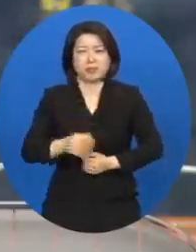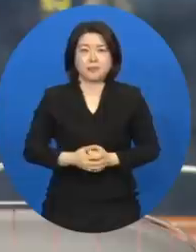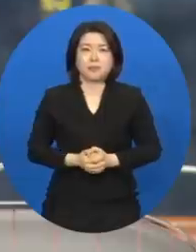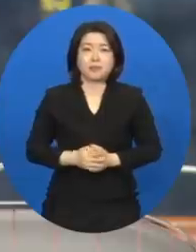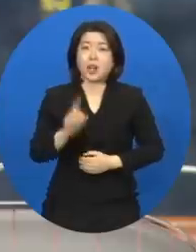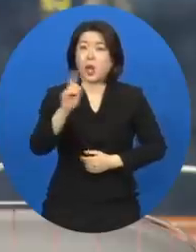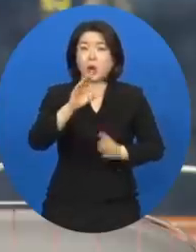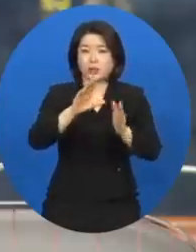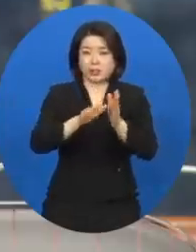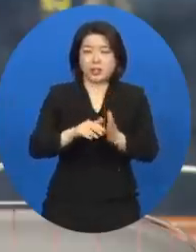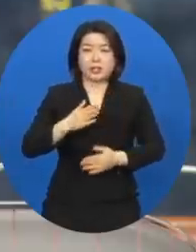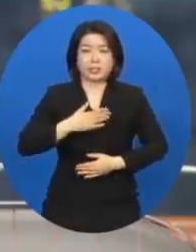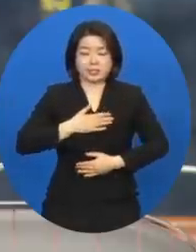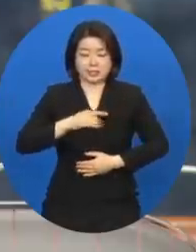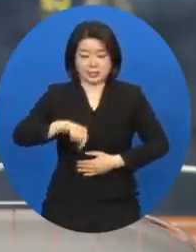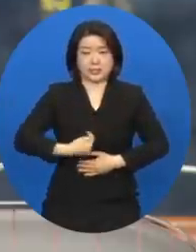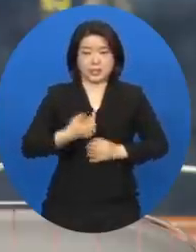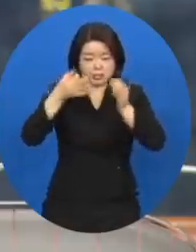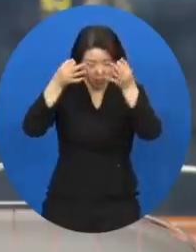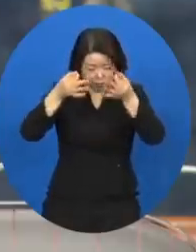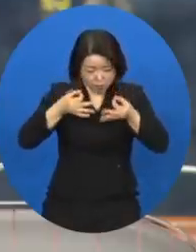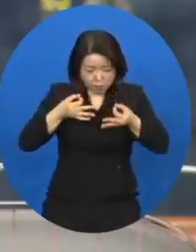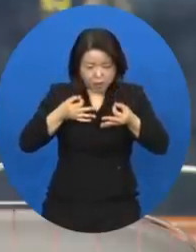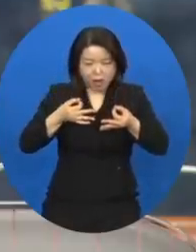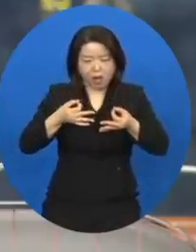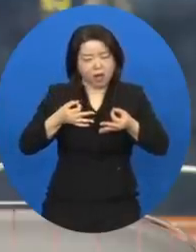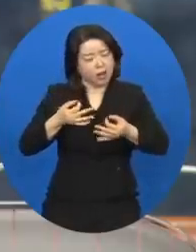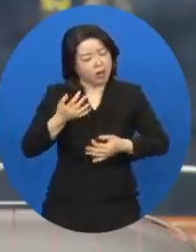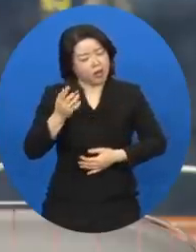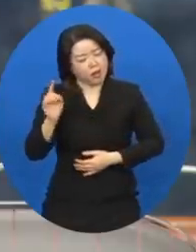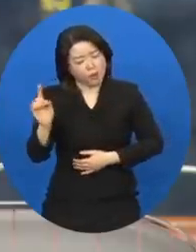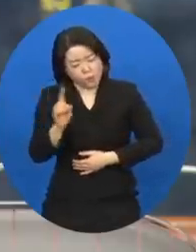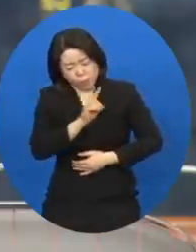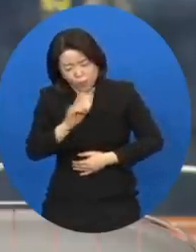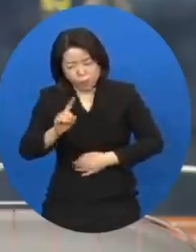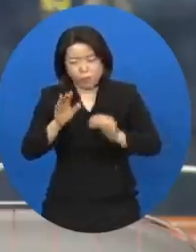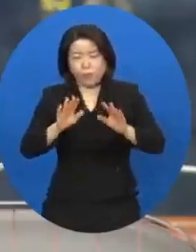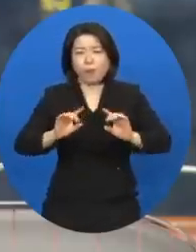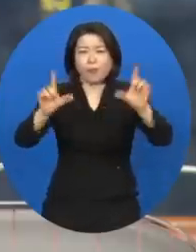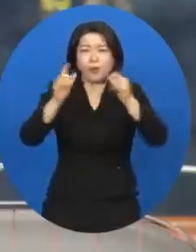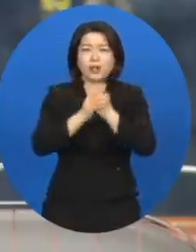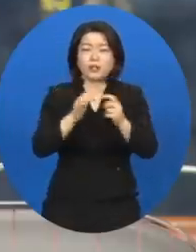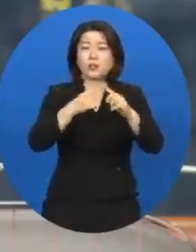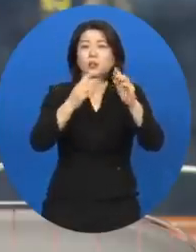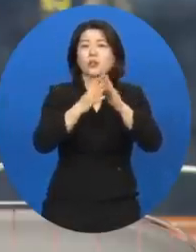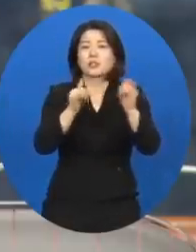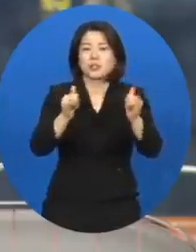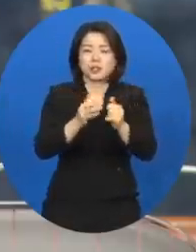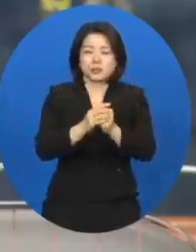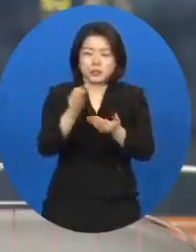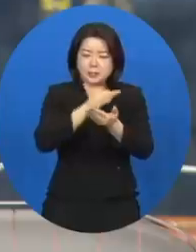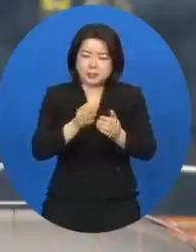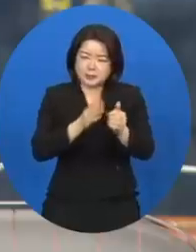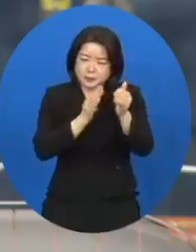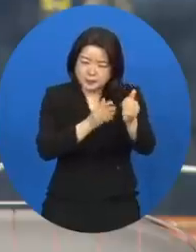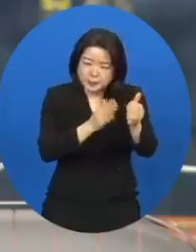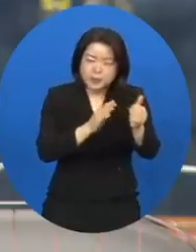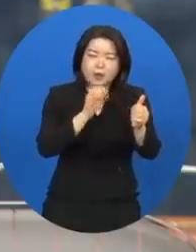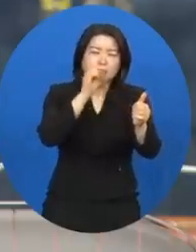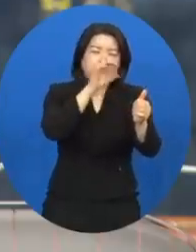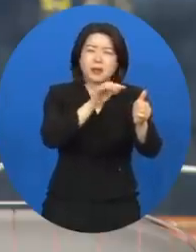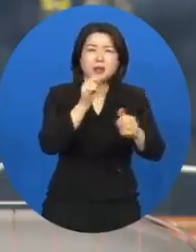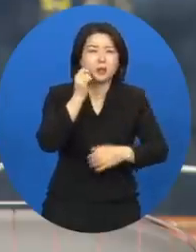어떤 때는 저 자신이 도무지 올해는 교인들에게 건축원금 하자는 말을 못 하겠더라고요.